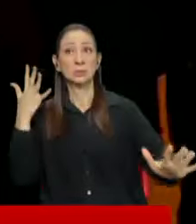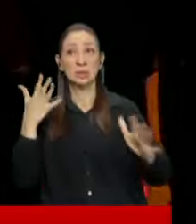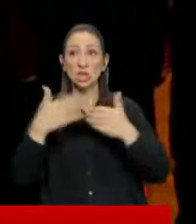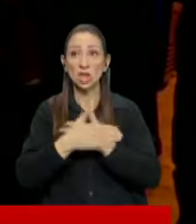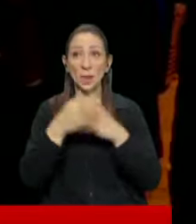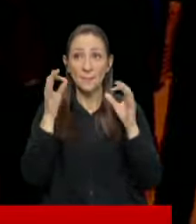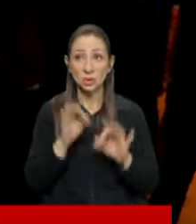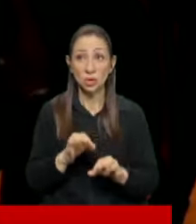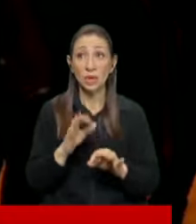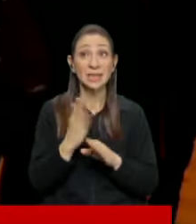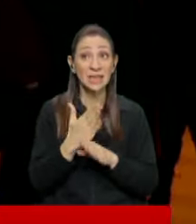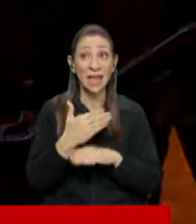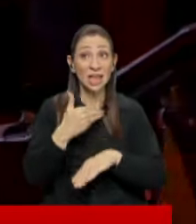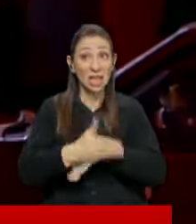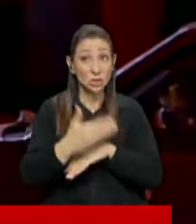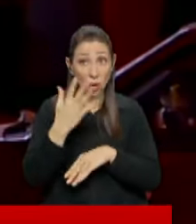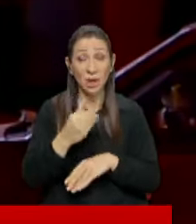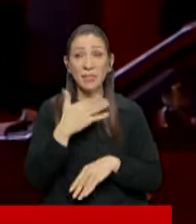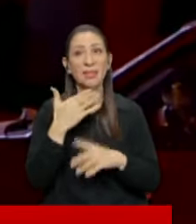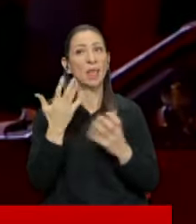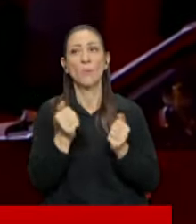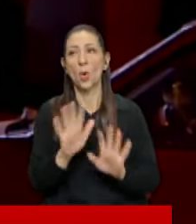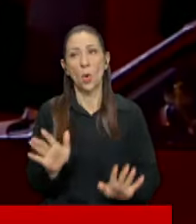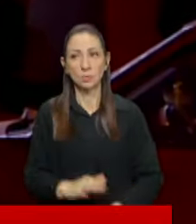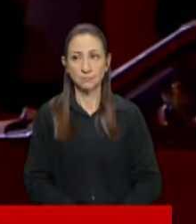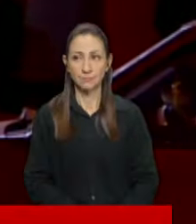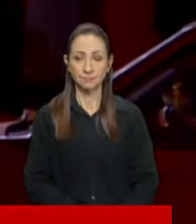gece başlıyor. Çünkü geç kalan et bulamıyor.